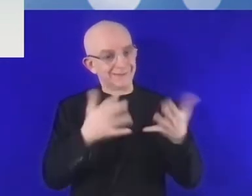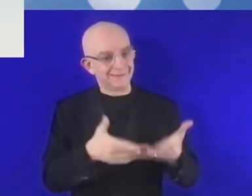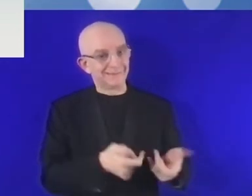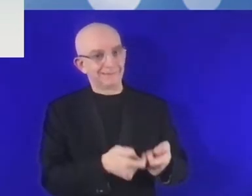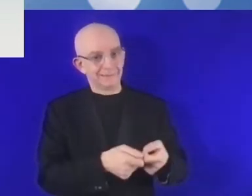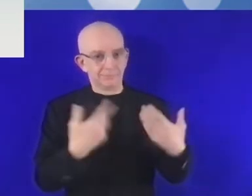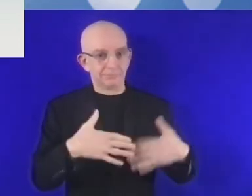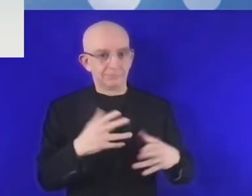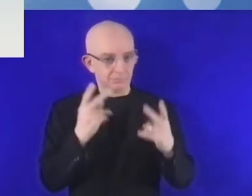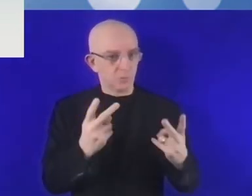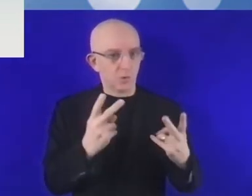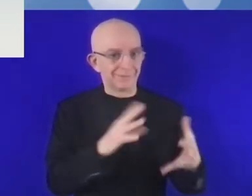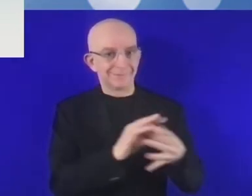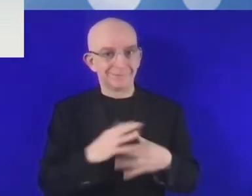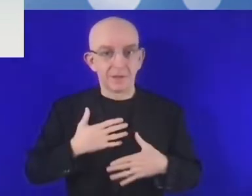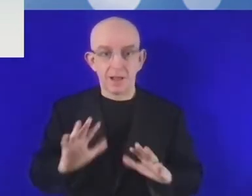عن